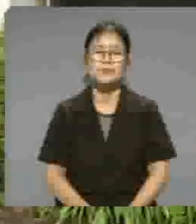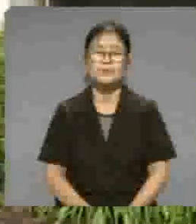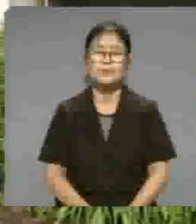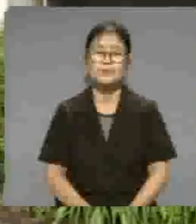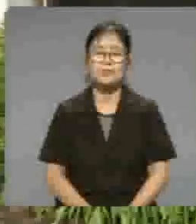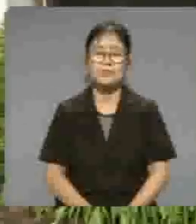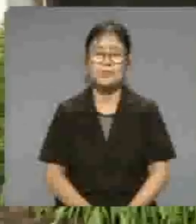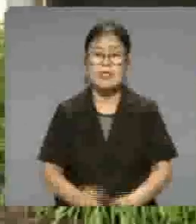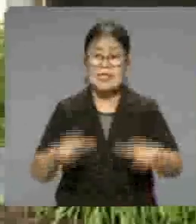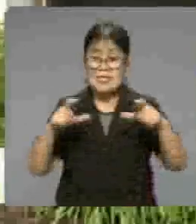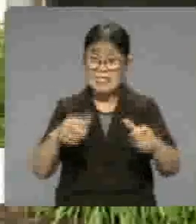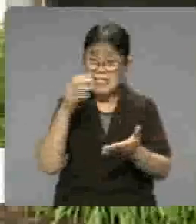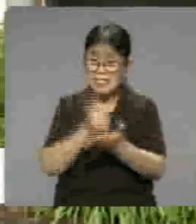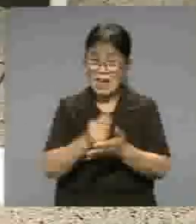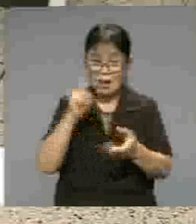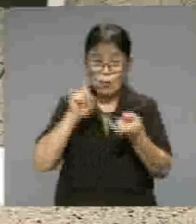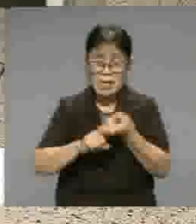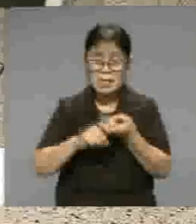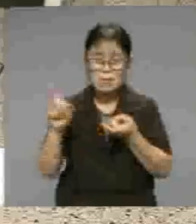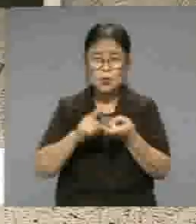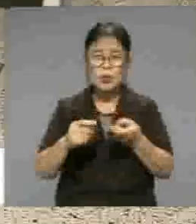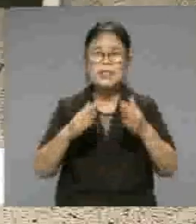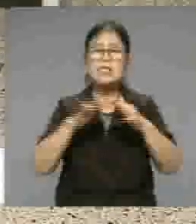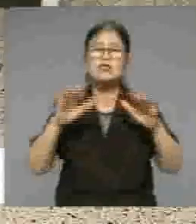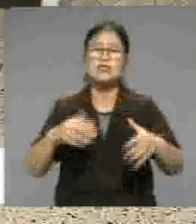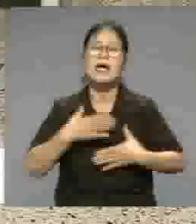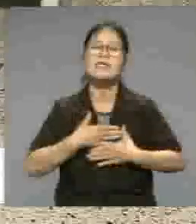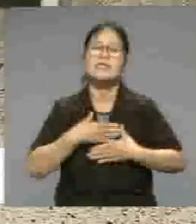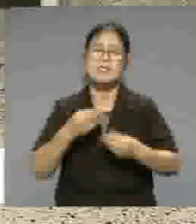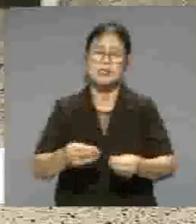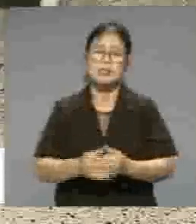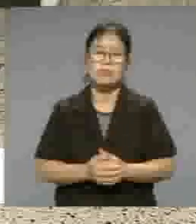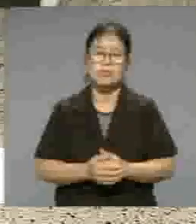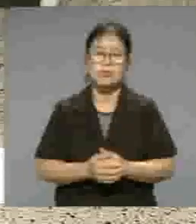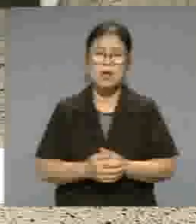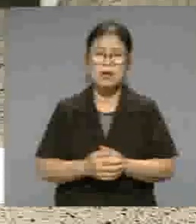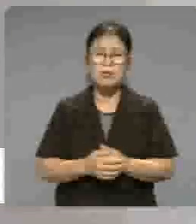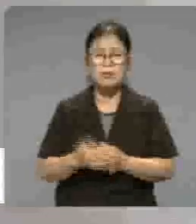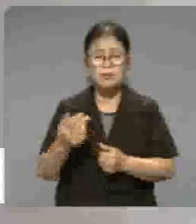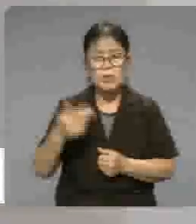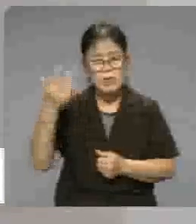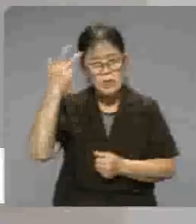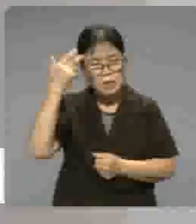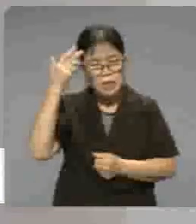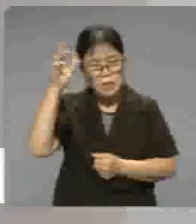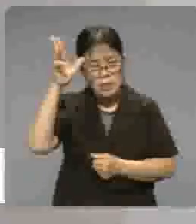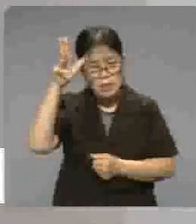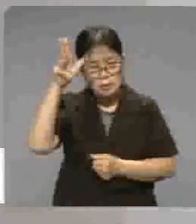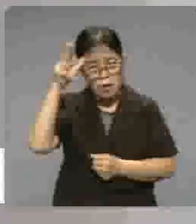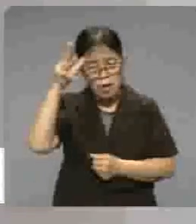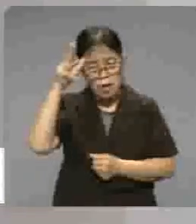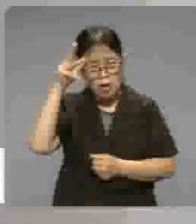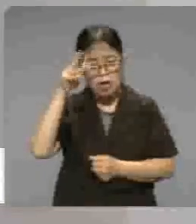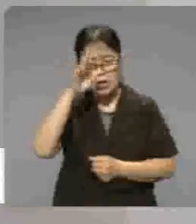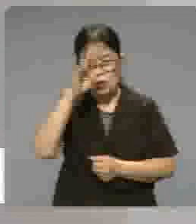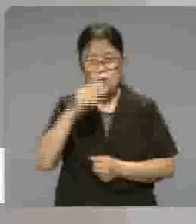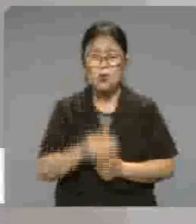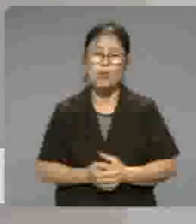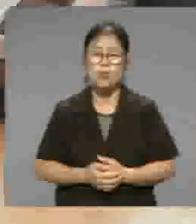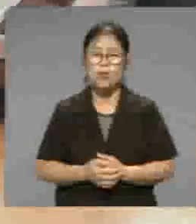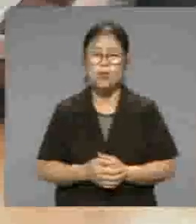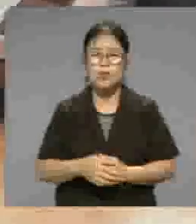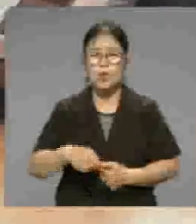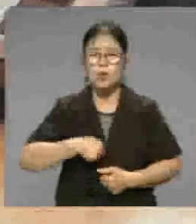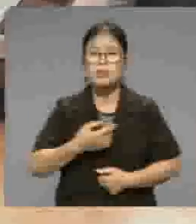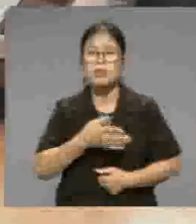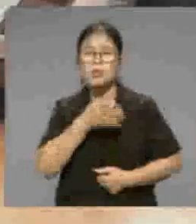문정순 이장의 관심은 이웃 안전입니다. 최근 파킨슨병을 앓고 있는 홀몸 노인을 경기도 긴급복지